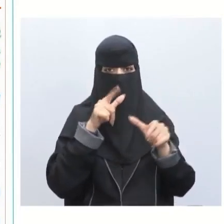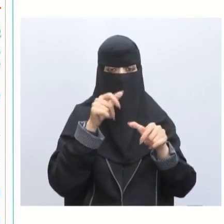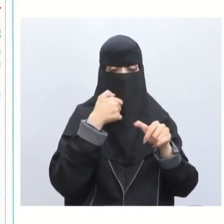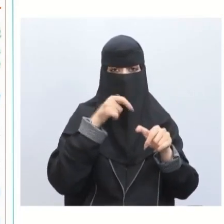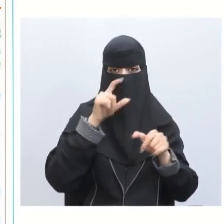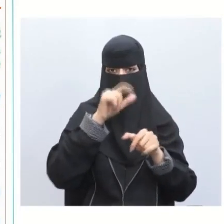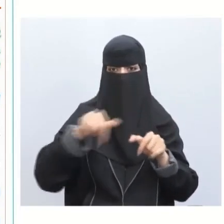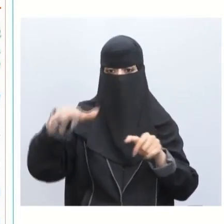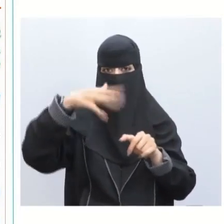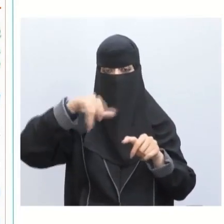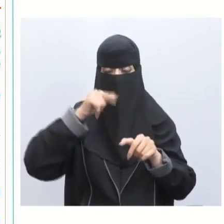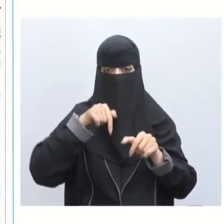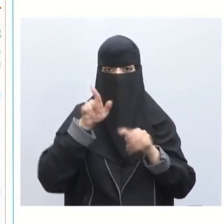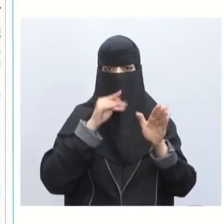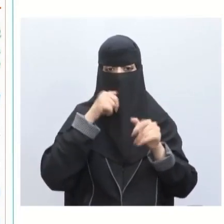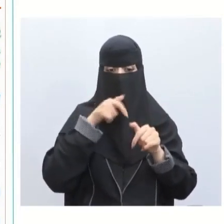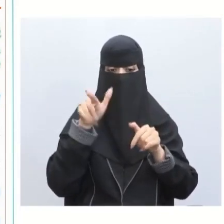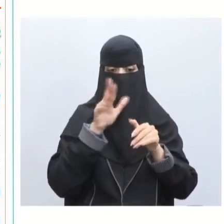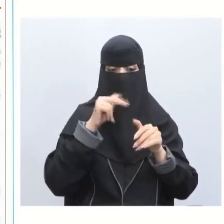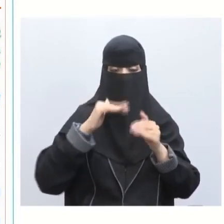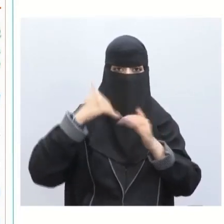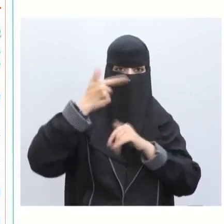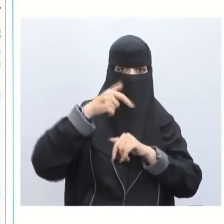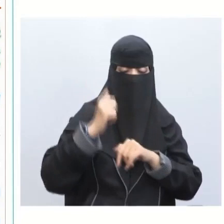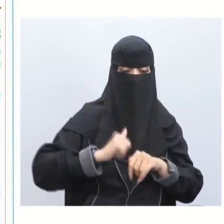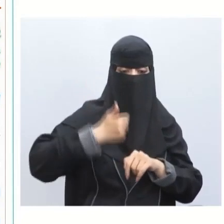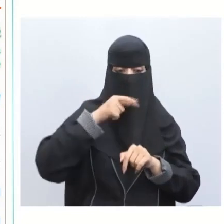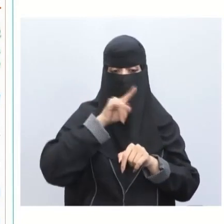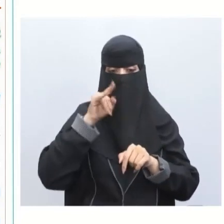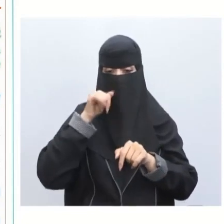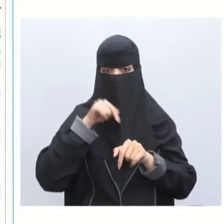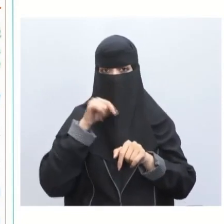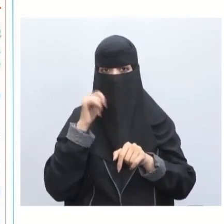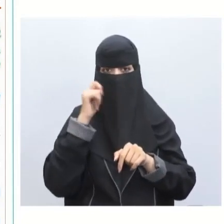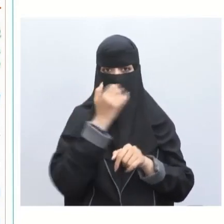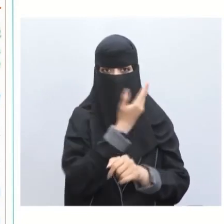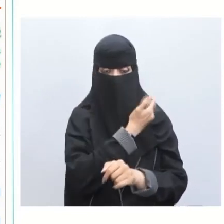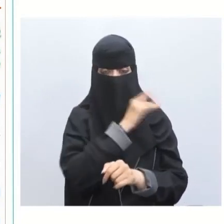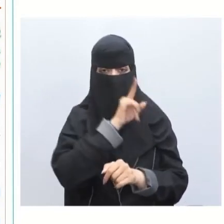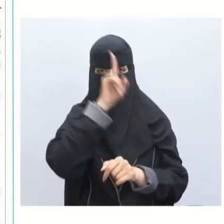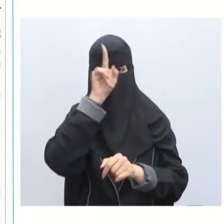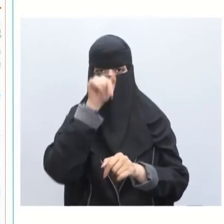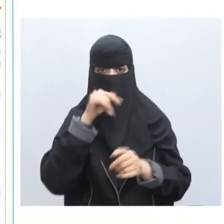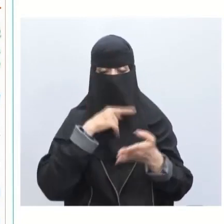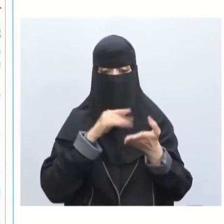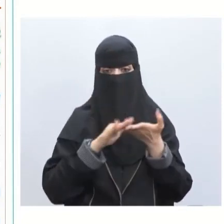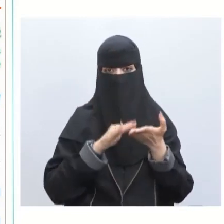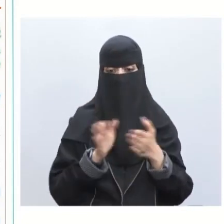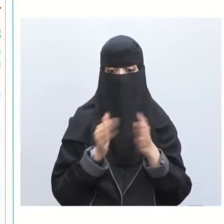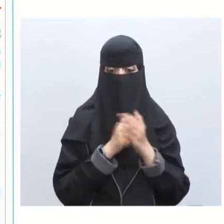بالالقاب بئس الاسم الفسوق بعد الايمان ومن لم يتب فاولئك هم